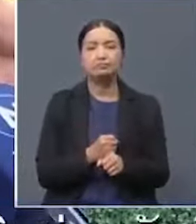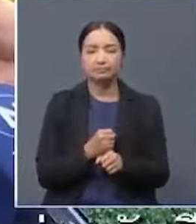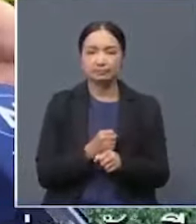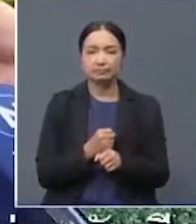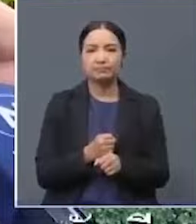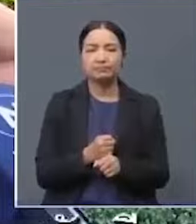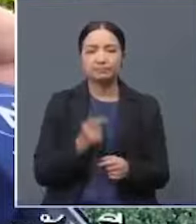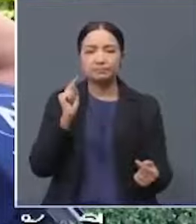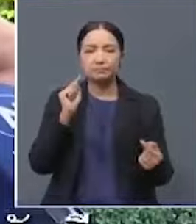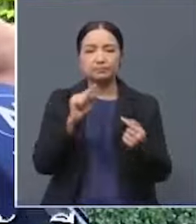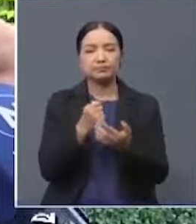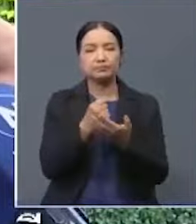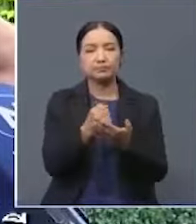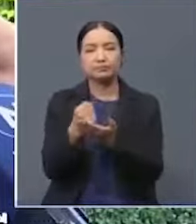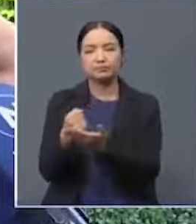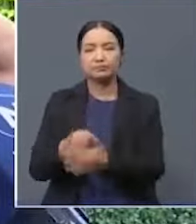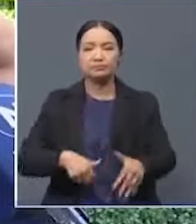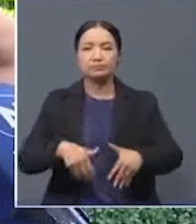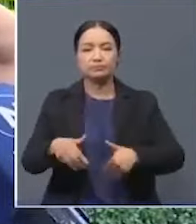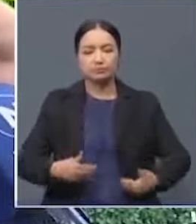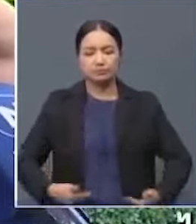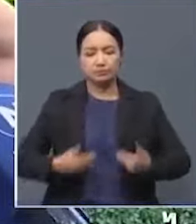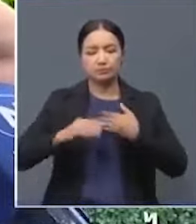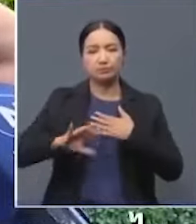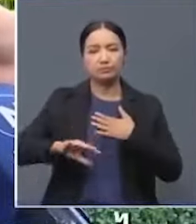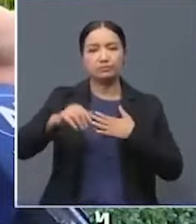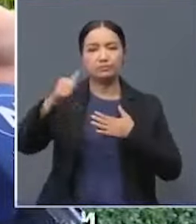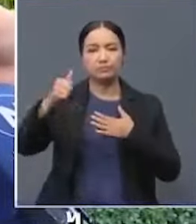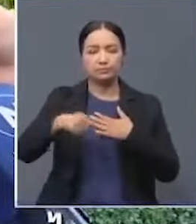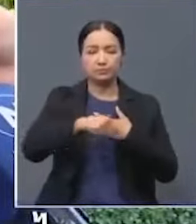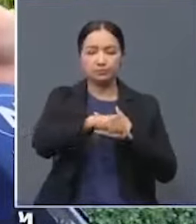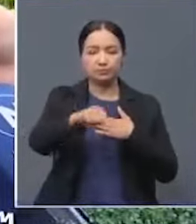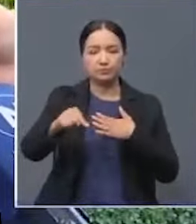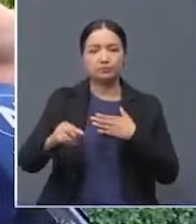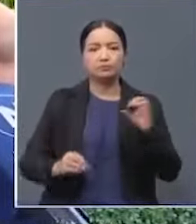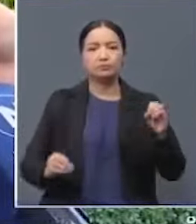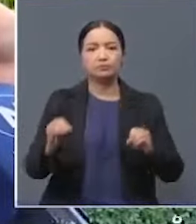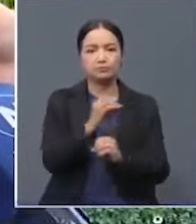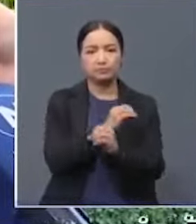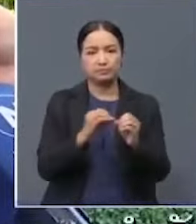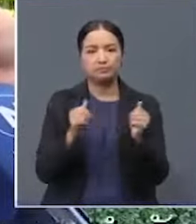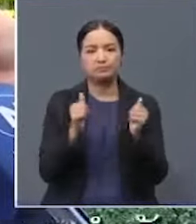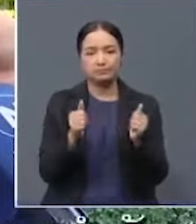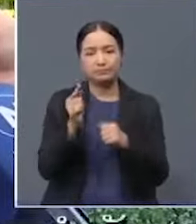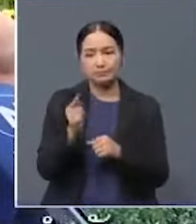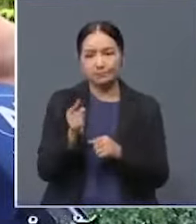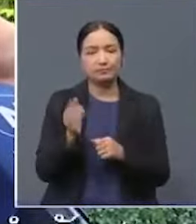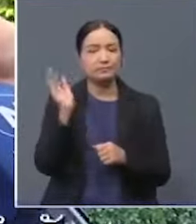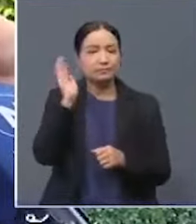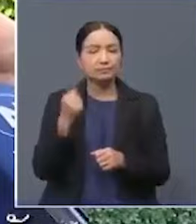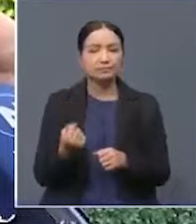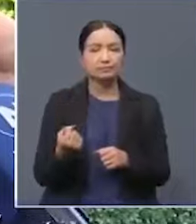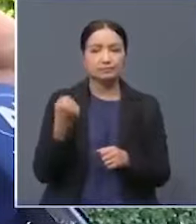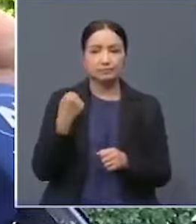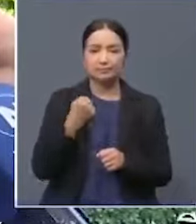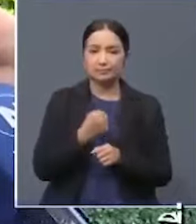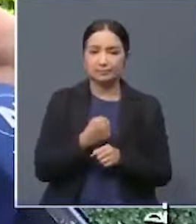ให้ประชาชนมีคุณภาพชีวิตที่ดีขึ้นและให้ทุกพื้นที่เป็นพื้นที่ปลอดภัยจริงๆนอกจากนี้ยังเชื่อมั่นว่าส